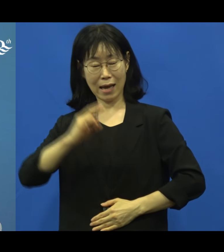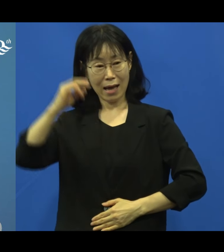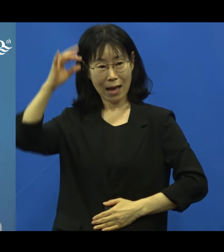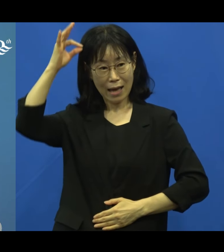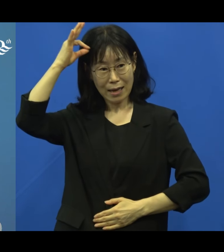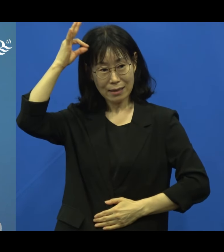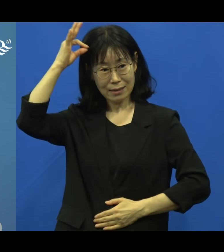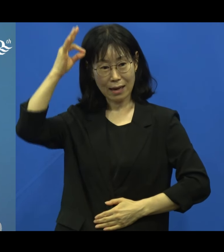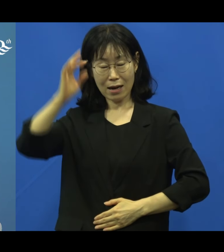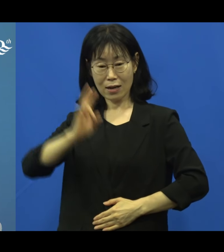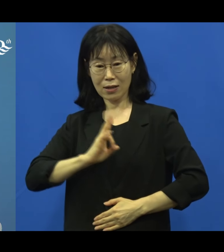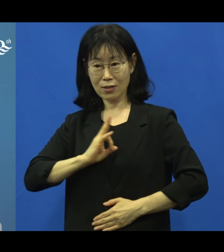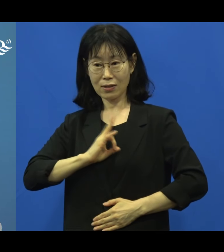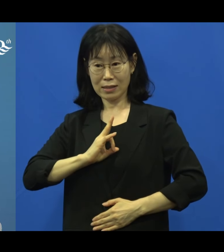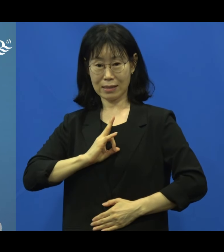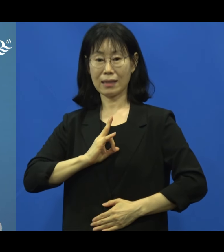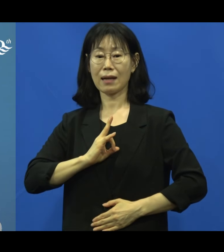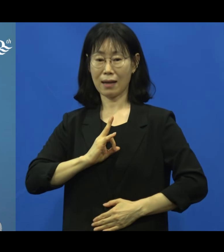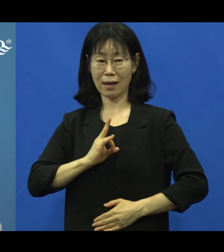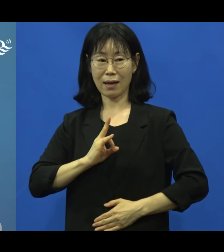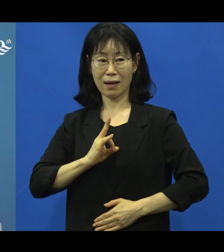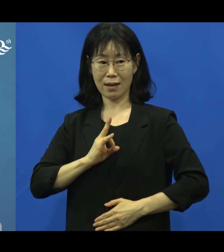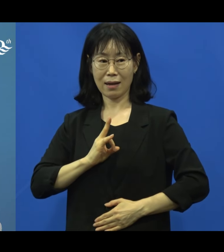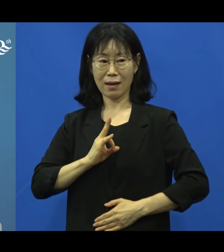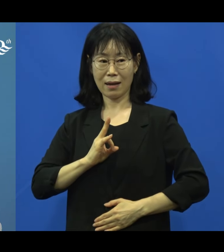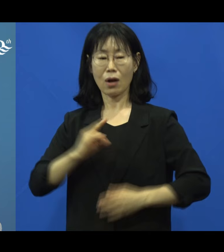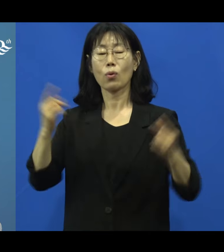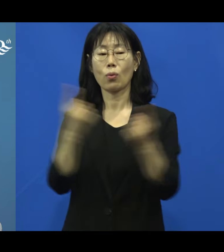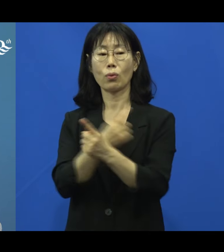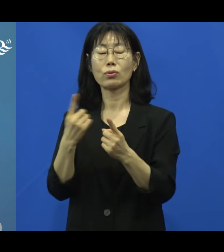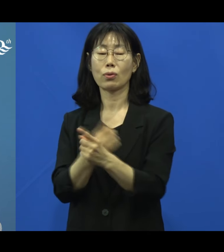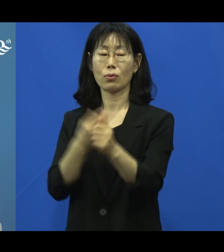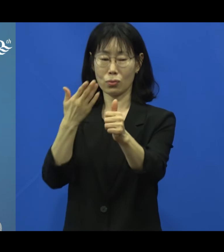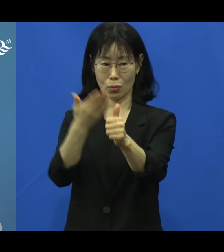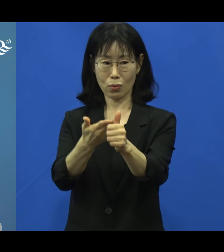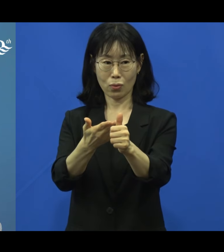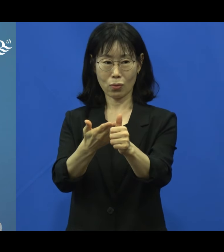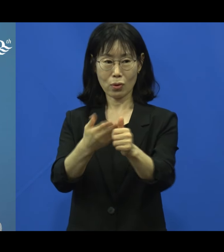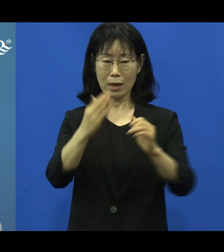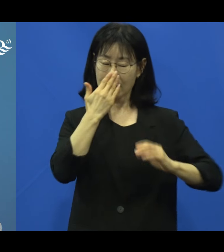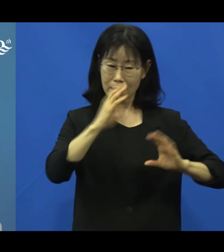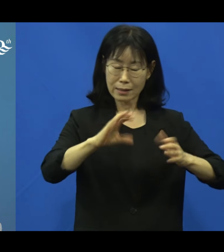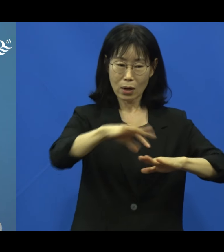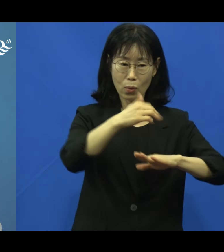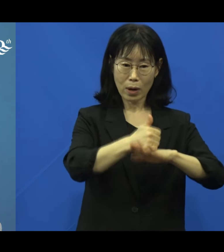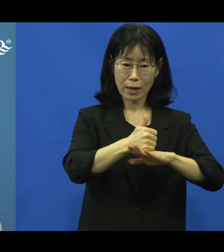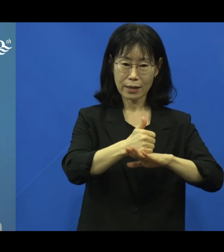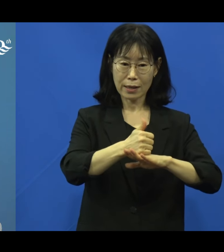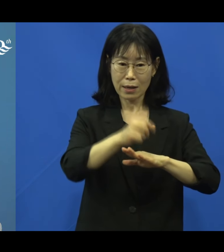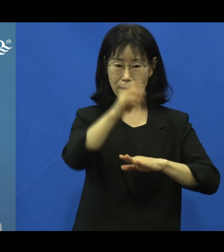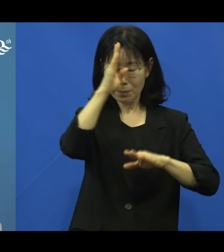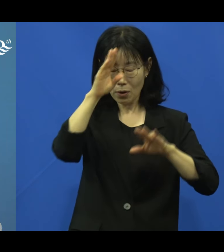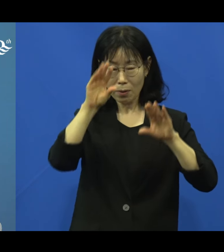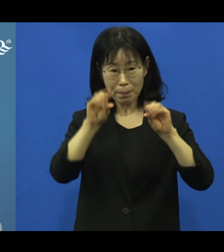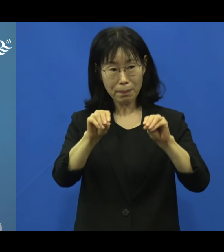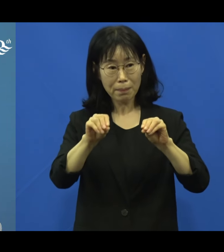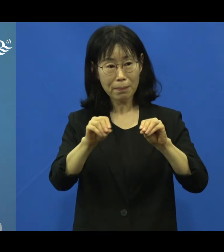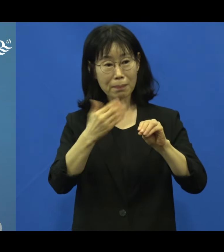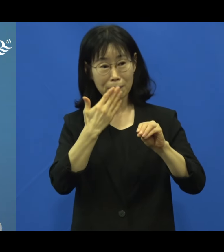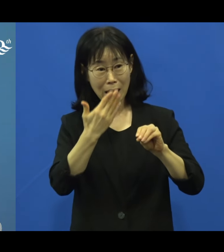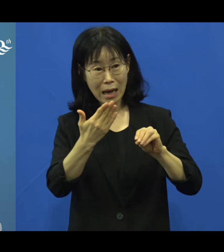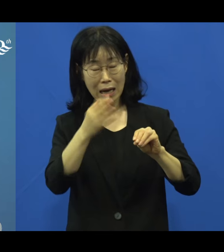선지자를 찾아가야 선지자가 믿는 하나님이 고쳐줄 거 아니에요. 왕이 무슨 재주로 살려요? 못